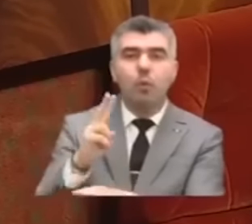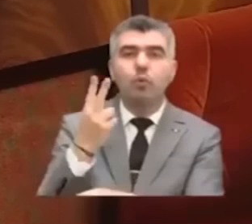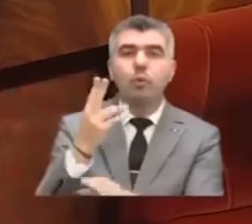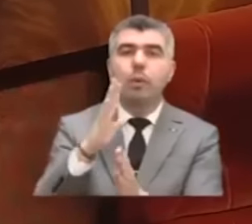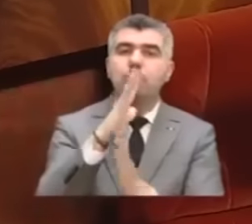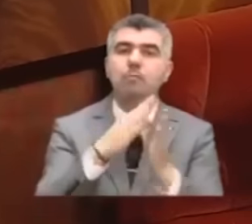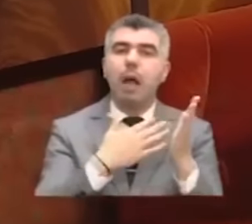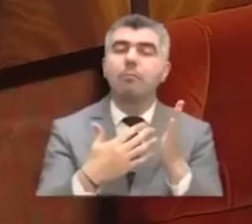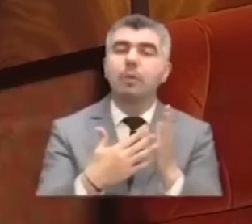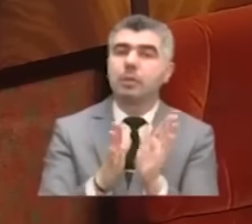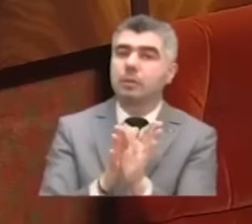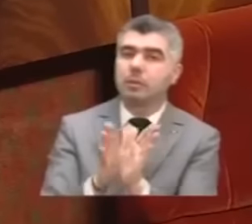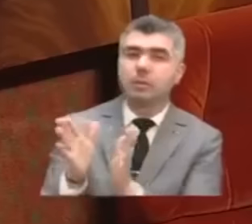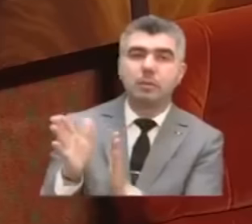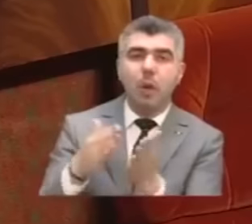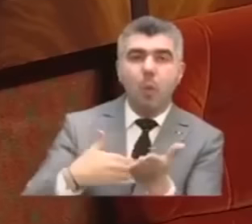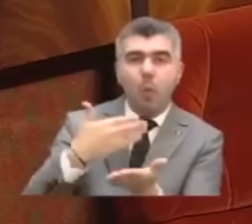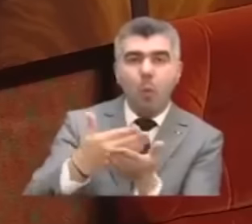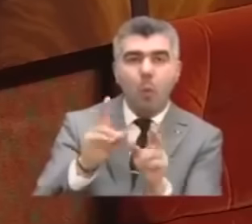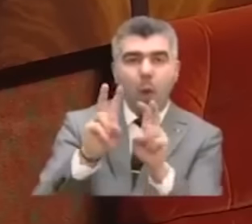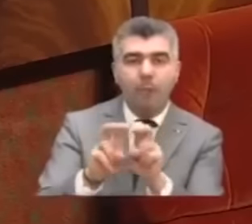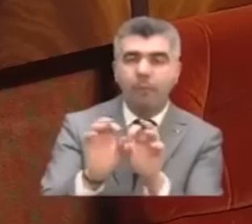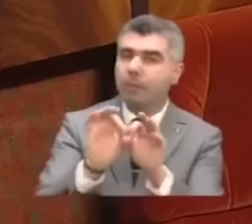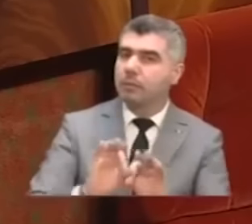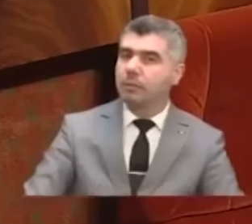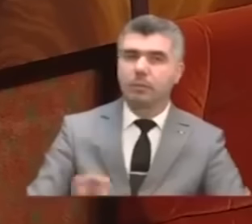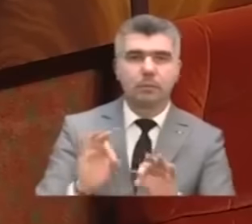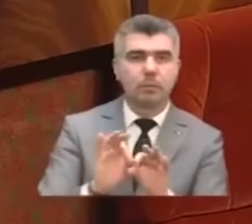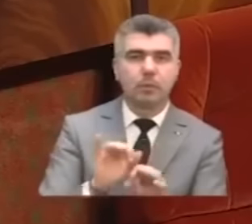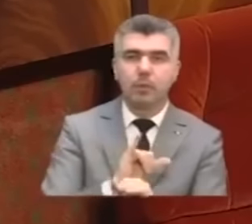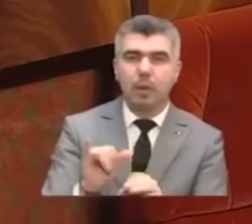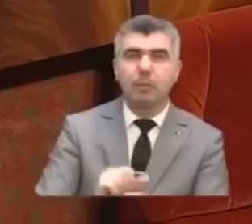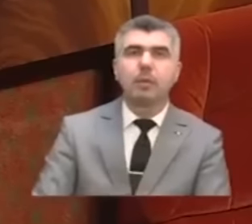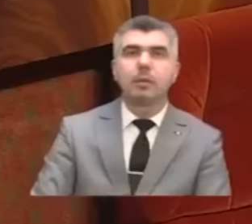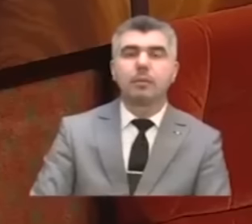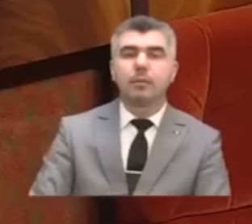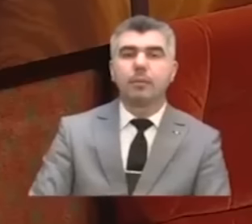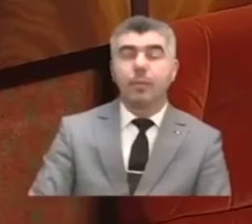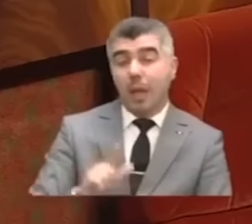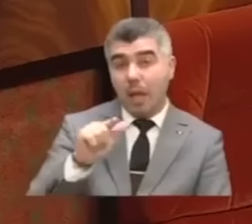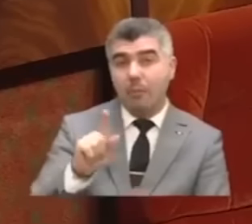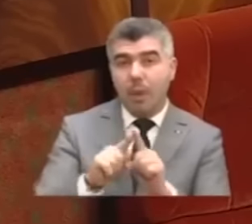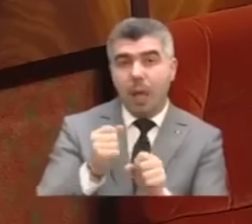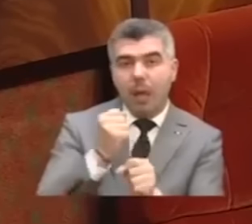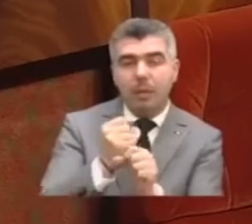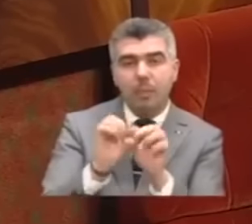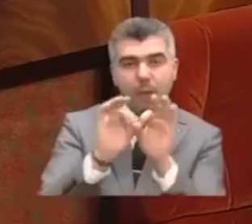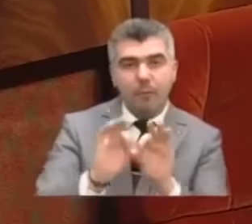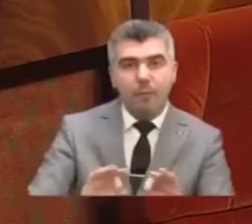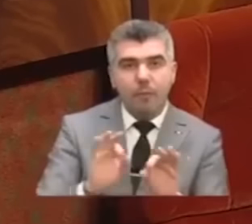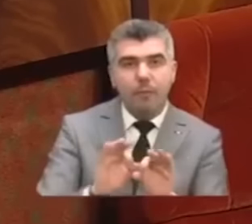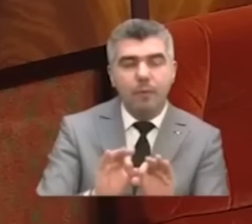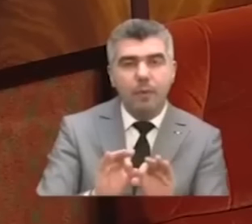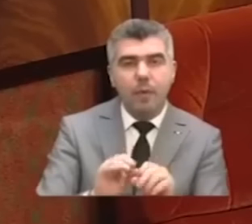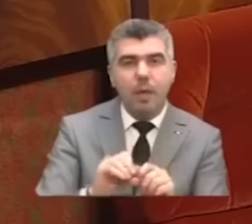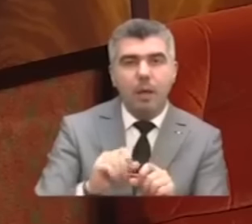البرامج مع مراح بسات لحد الان، وهذا الشيء اللي خلى لنا هذا الحاله اليوم. لو كان ما عملناش هذا الشيء، ماشي غايتقول لها